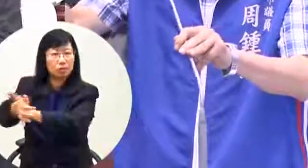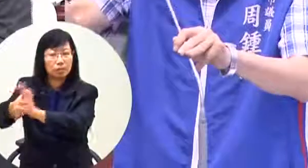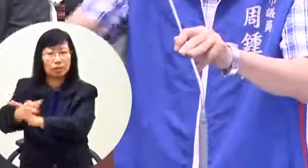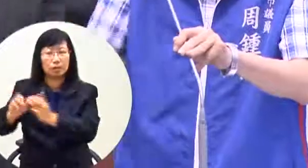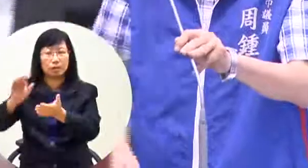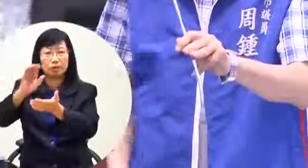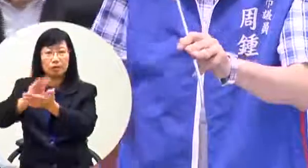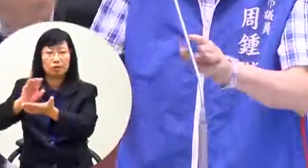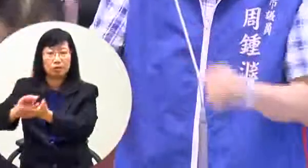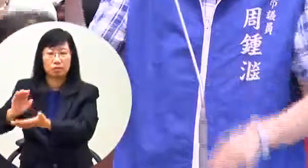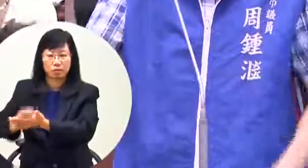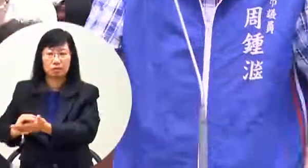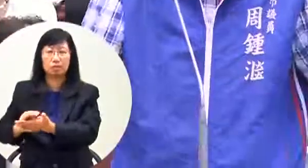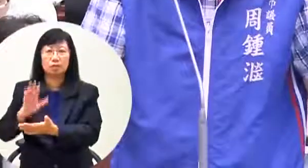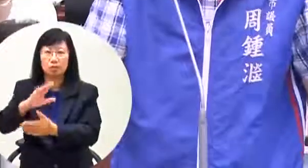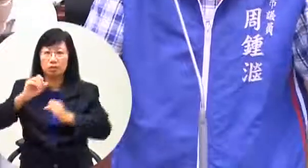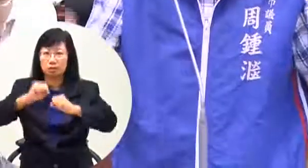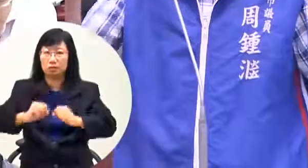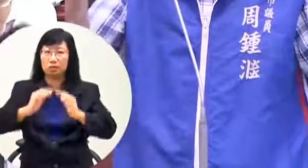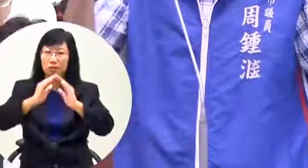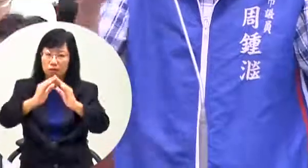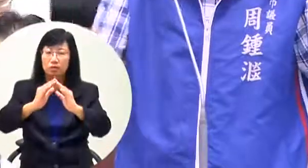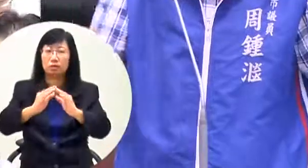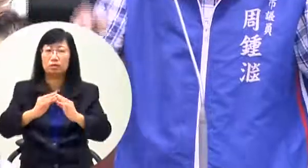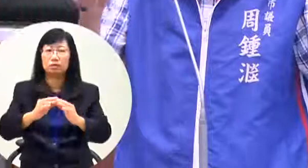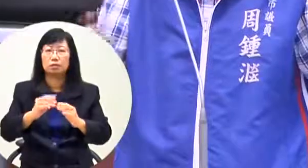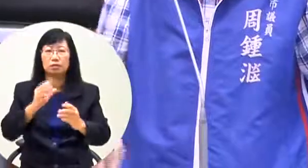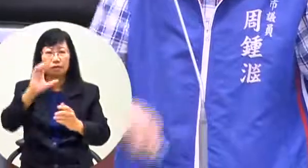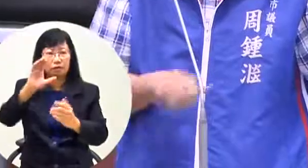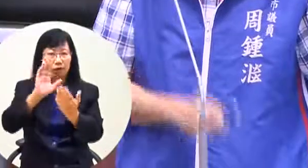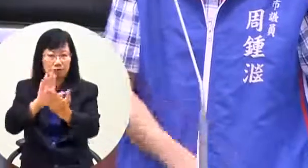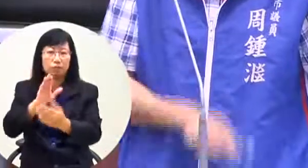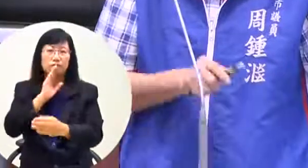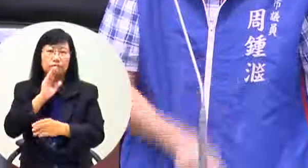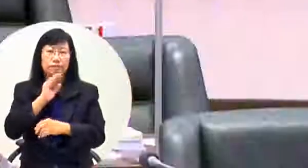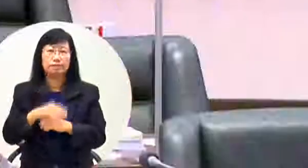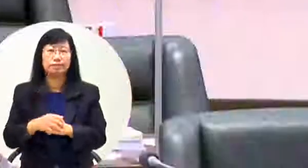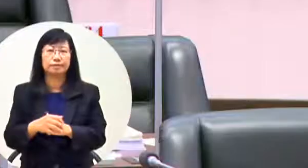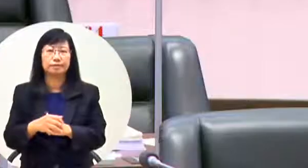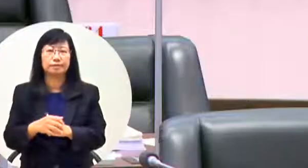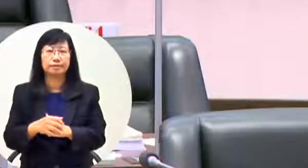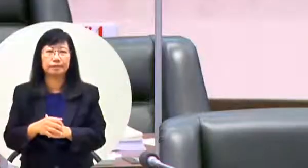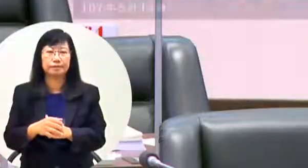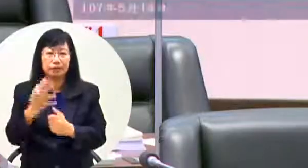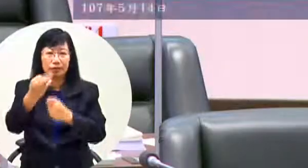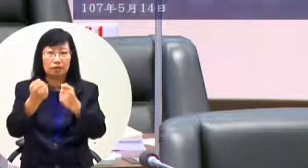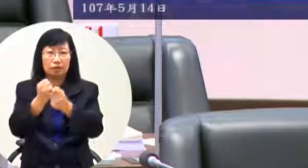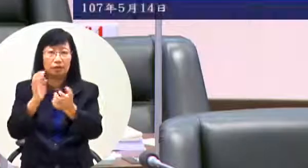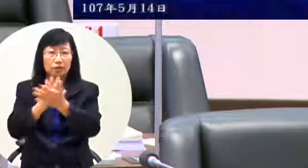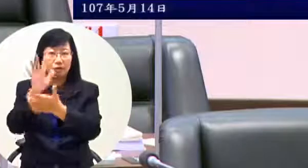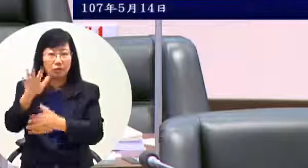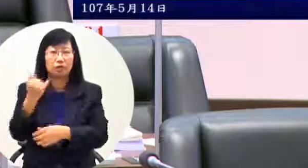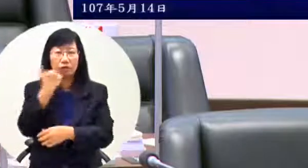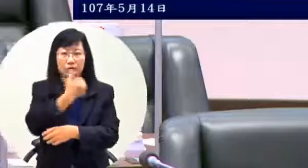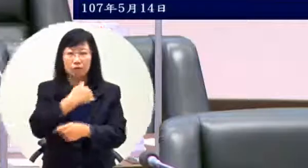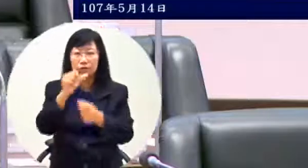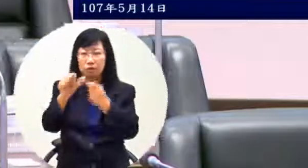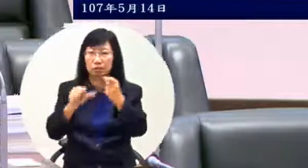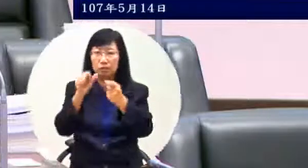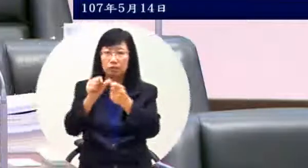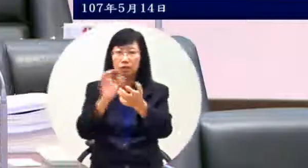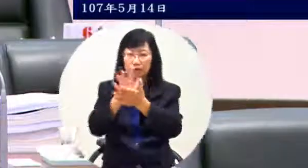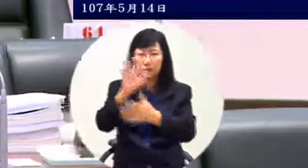向。 市长哈，学弟外公哈，几年后、五年后就见输赢了，慢慢试水的比较